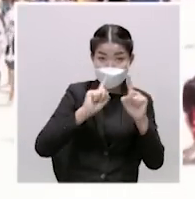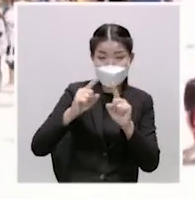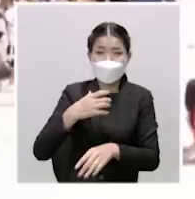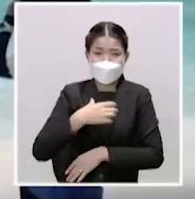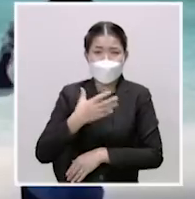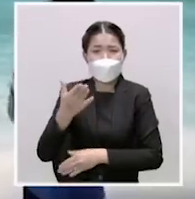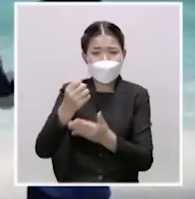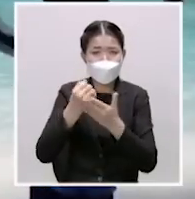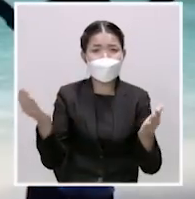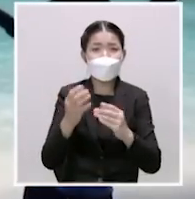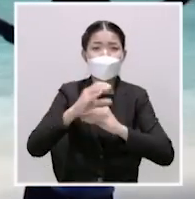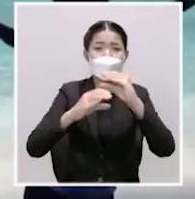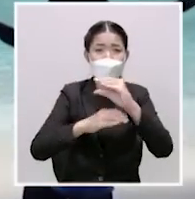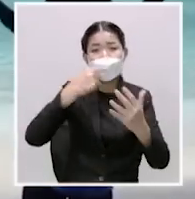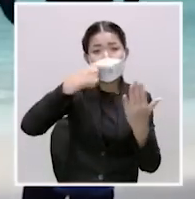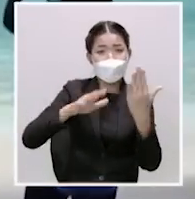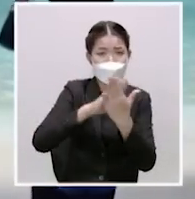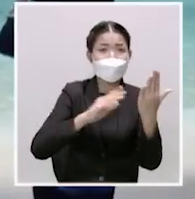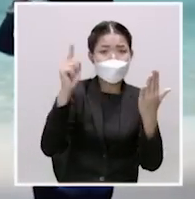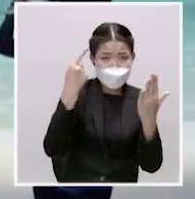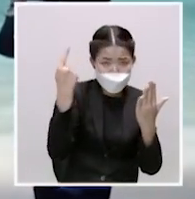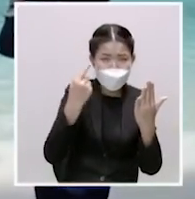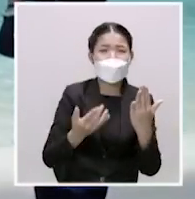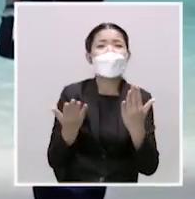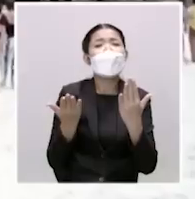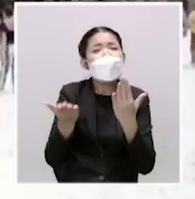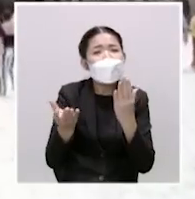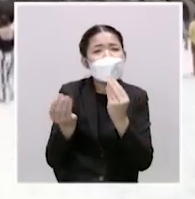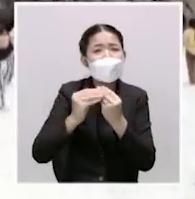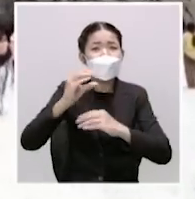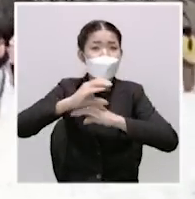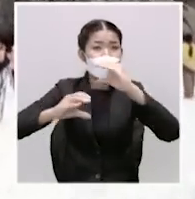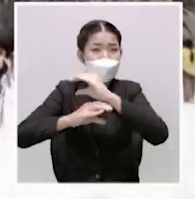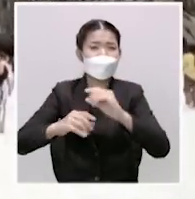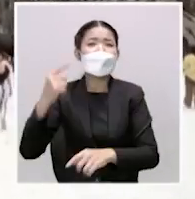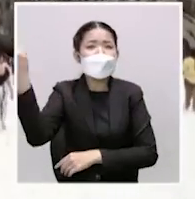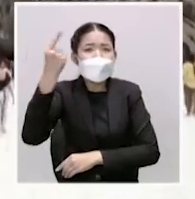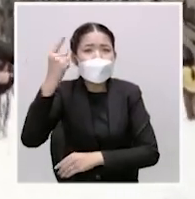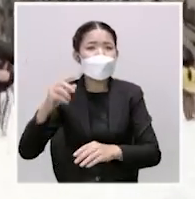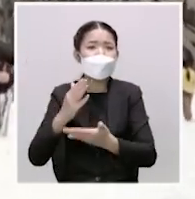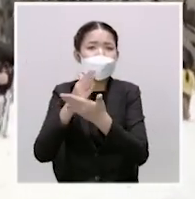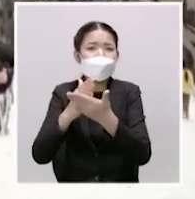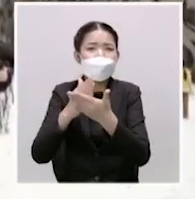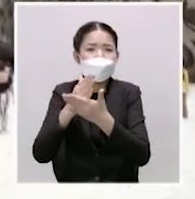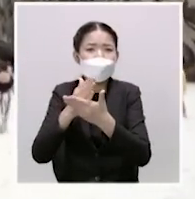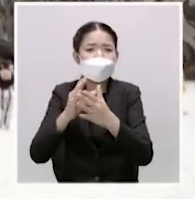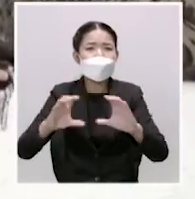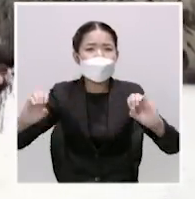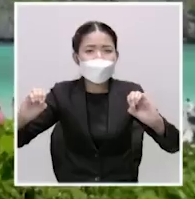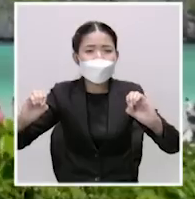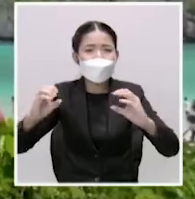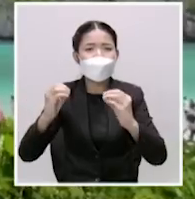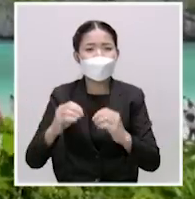เน้นกระตุ้นการเที่ยวไทยสองมาตรการและขอเพิ่มนะครับเที่ยวคนละครึ่งนะครับและร้านอาหารต่างๆเขาว่าถ้าเป็นไปได้เนี่ยอยาก